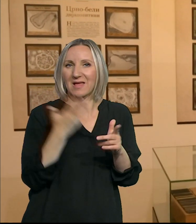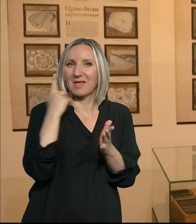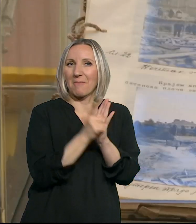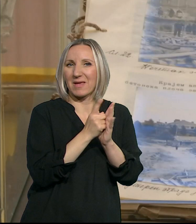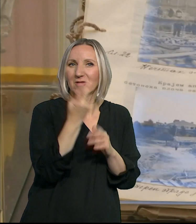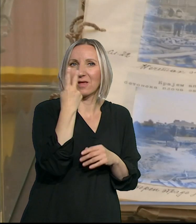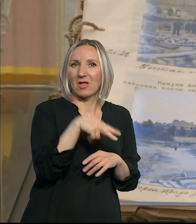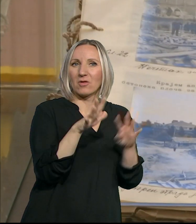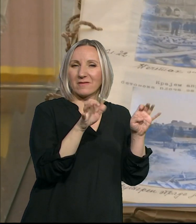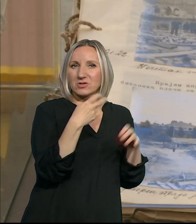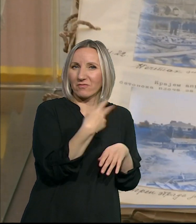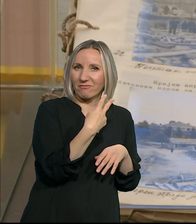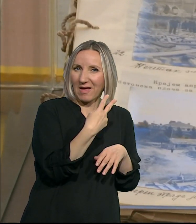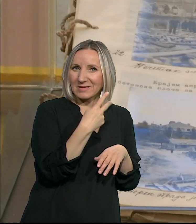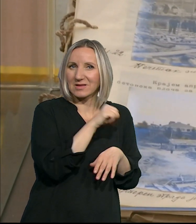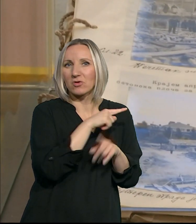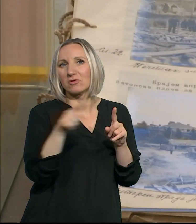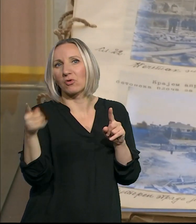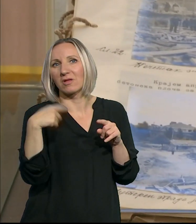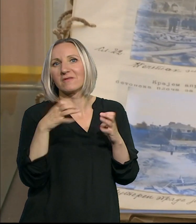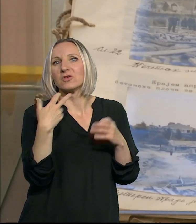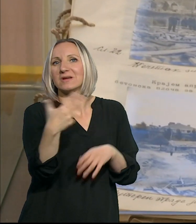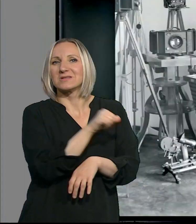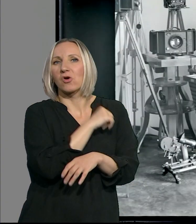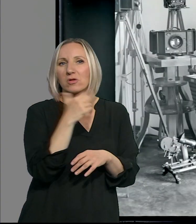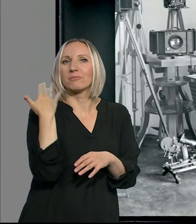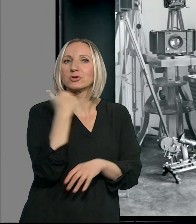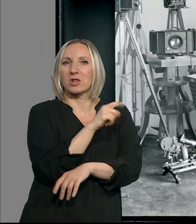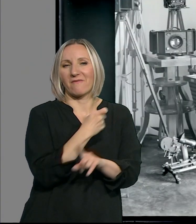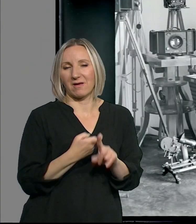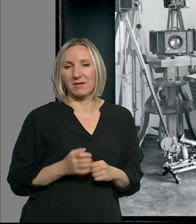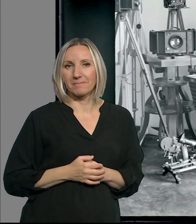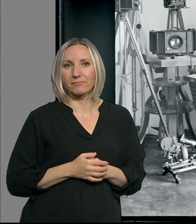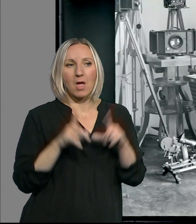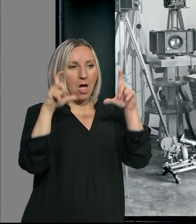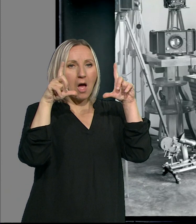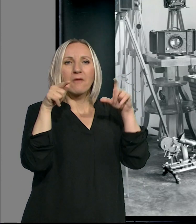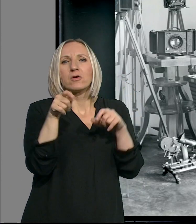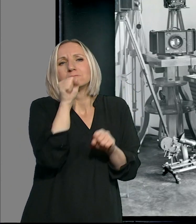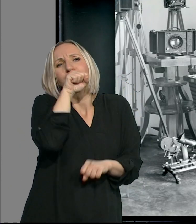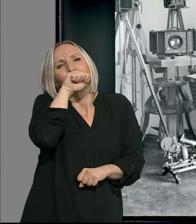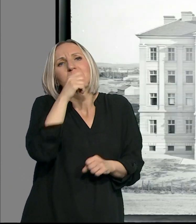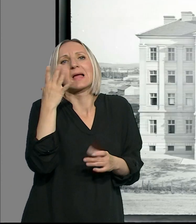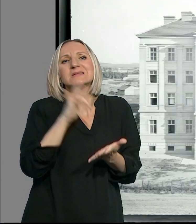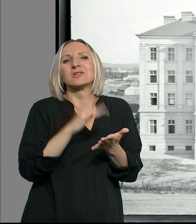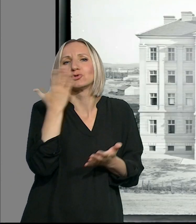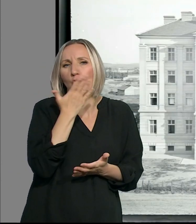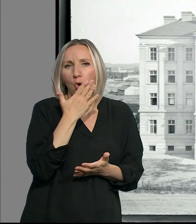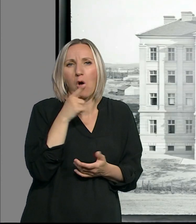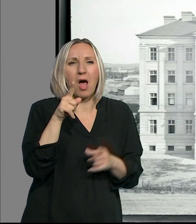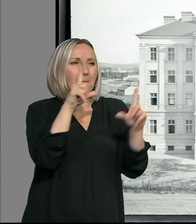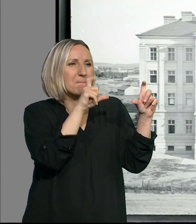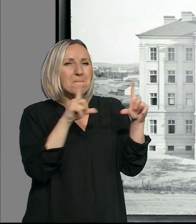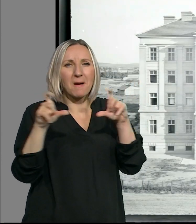perioda 20. i 30. godina prošlog veka. U fotografiju se zaljubio još kao srednjoškolac. Ovekovečio